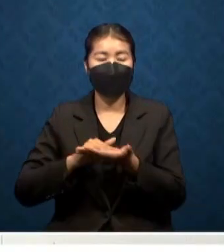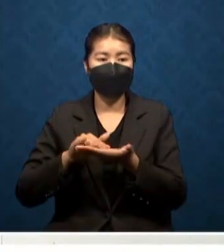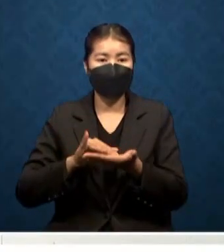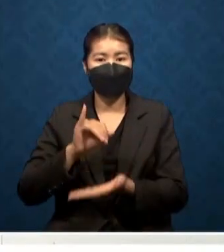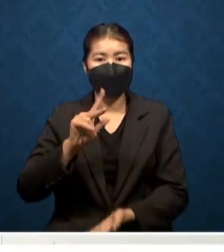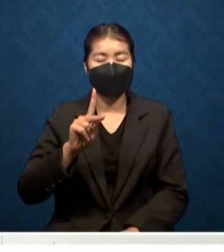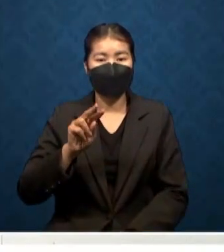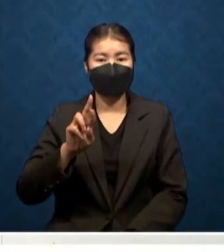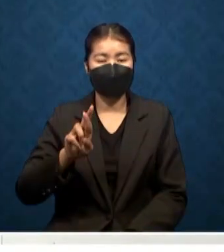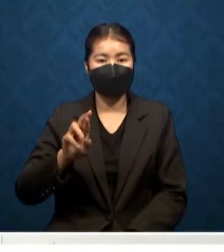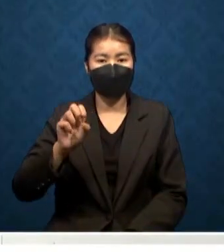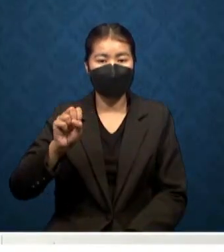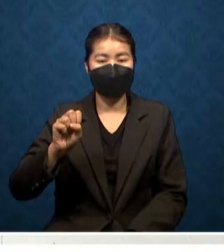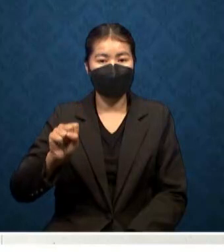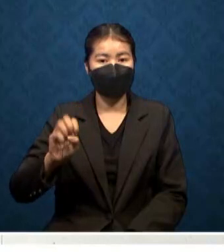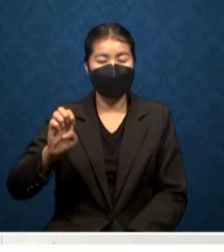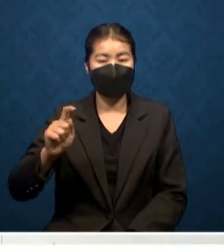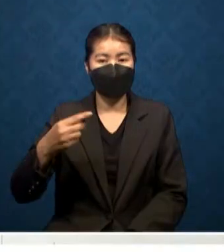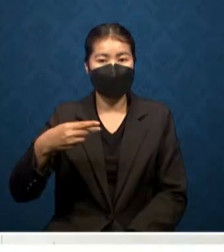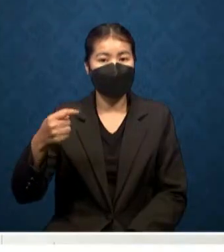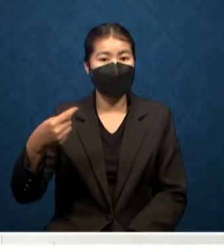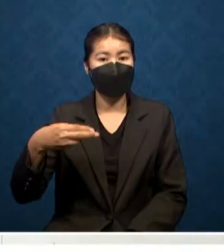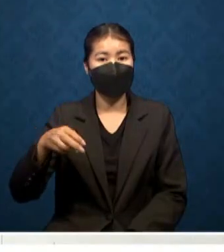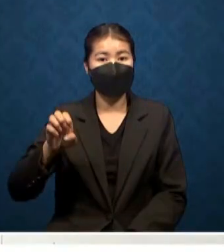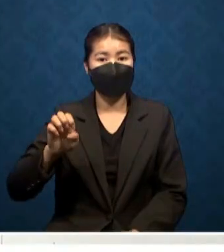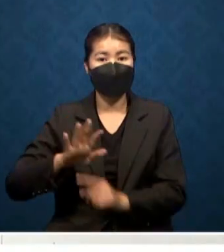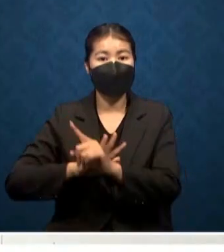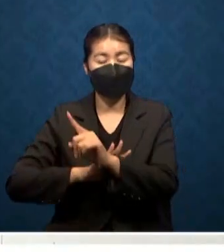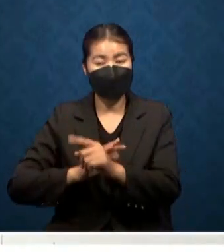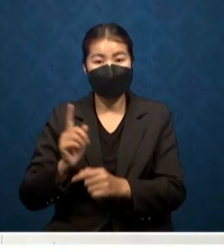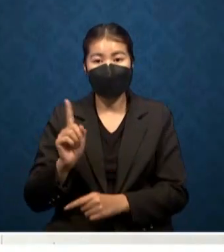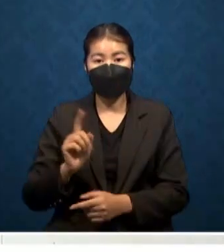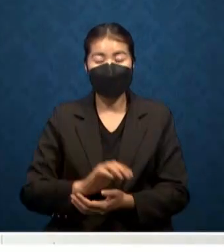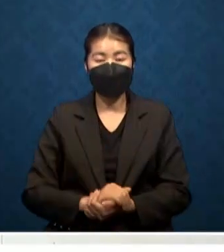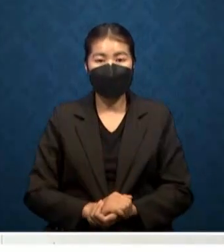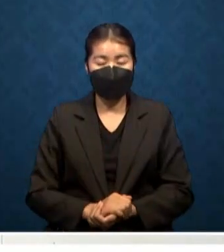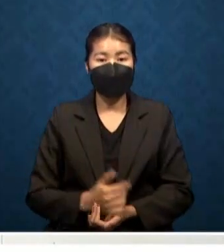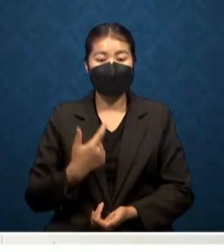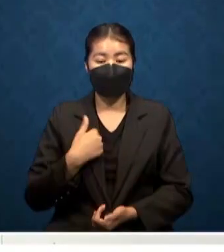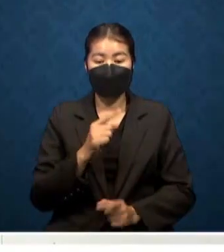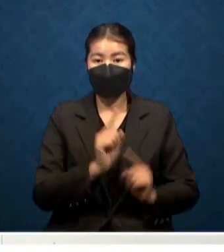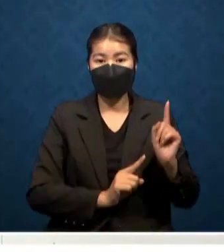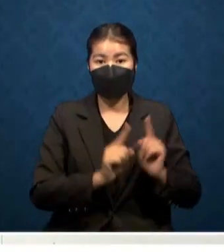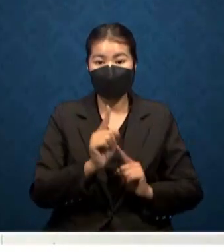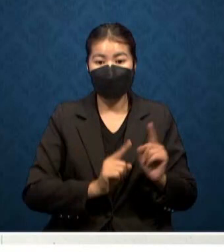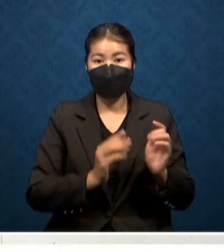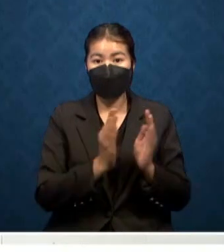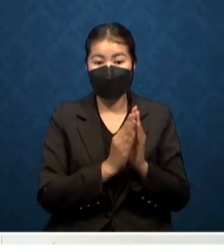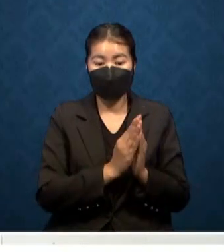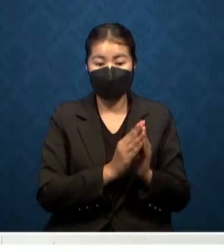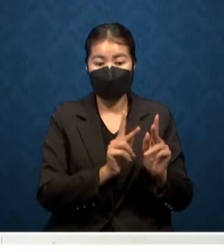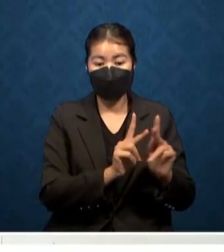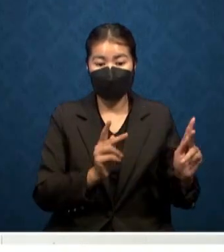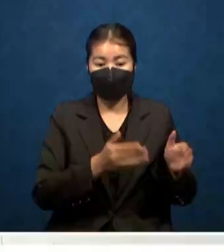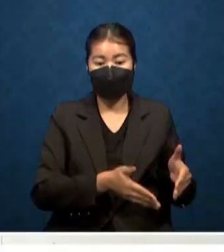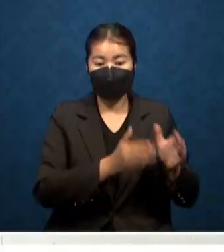ไม่ได้ตอบให้ละเอียดนะครับเรียนท่านว่าข้อสังเกตของกรรมการประเมินในเรื่องของการตั้งคณะทำงานที่